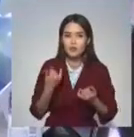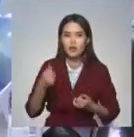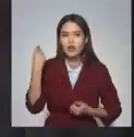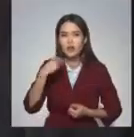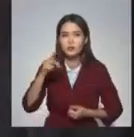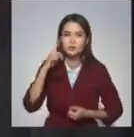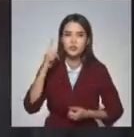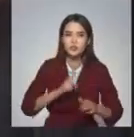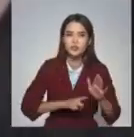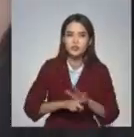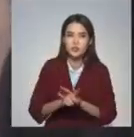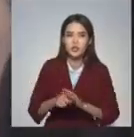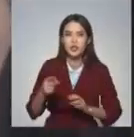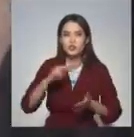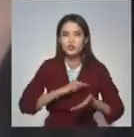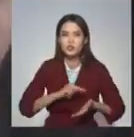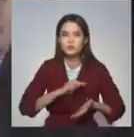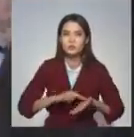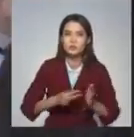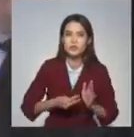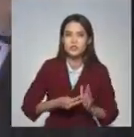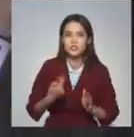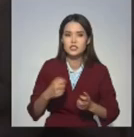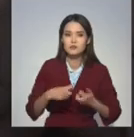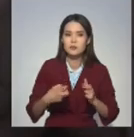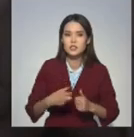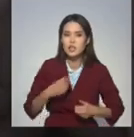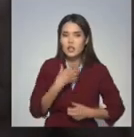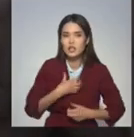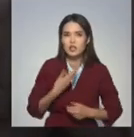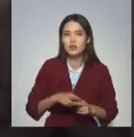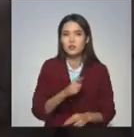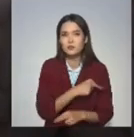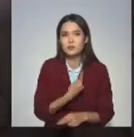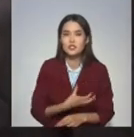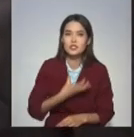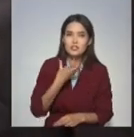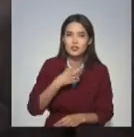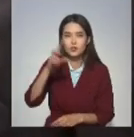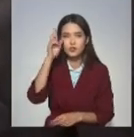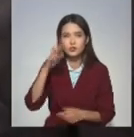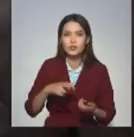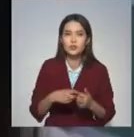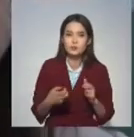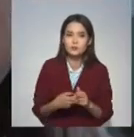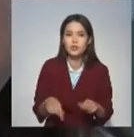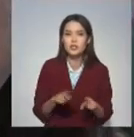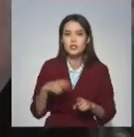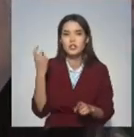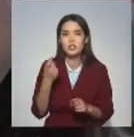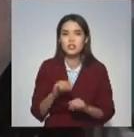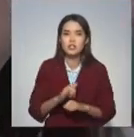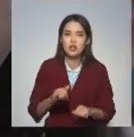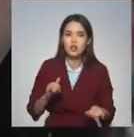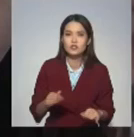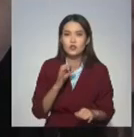жастарын баспана және жұмыс мәселесі алаңдатады. Одан өзге міндетті әлеуметтік медициналық сақтандыру құқықтық мәселелер өз кәсібін ашу үшін